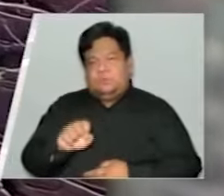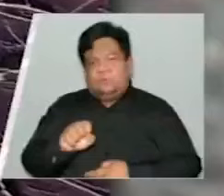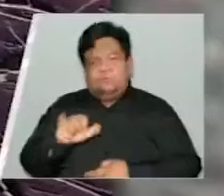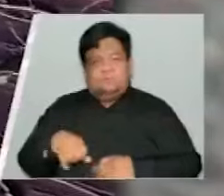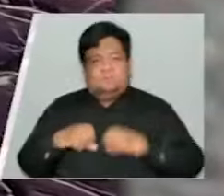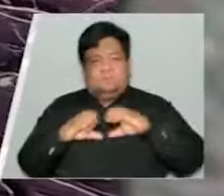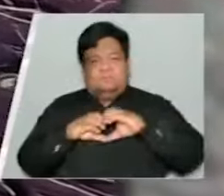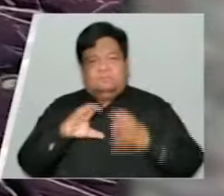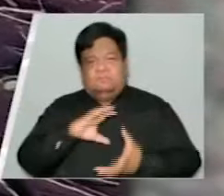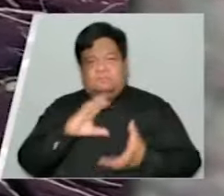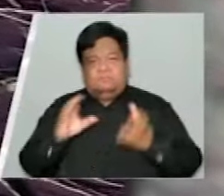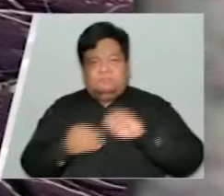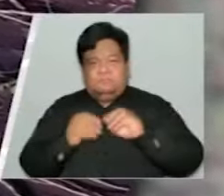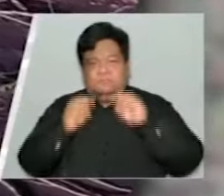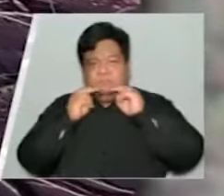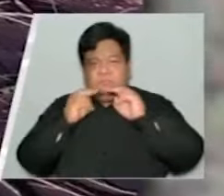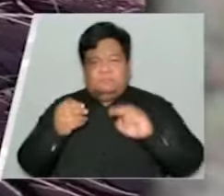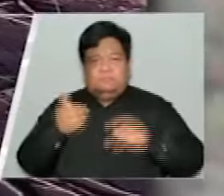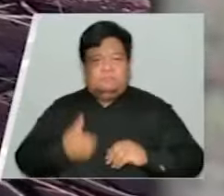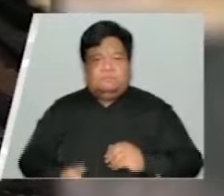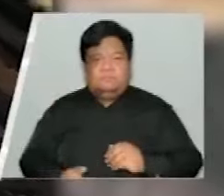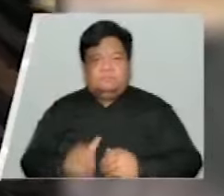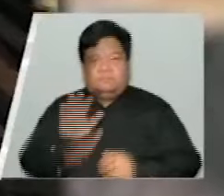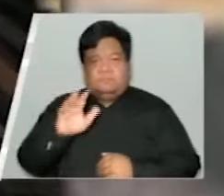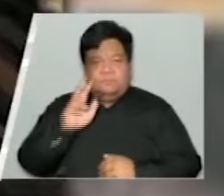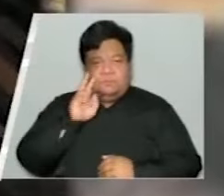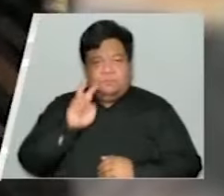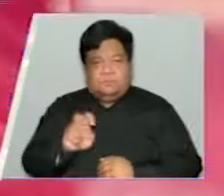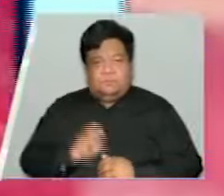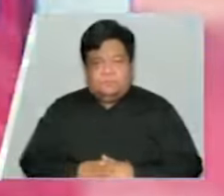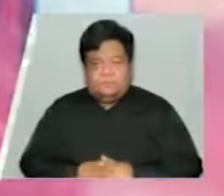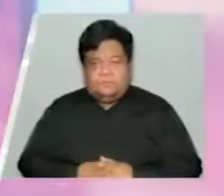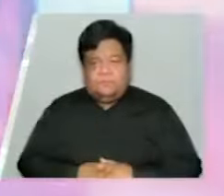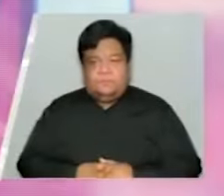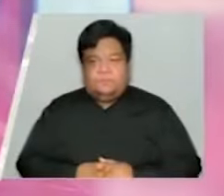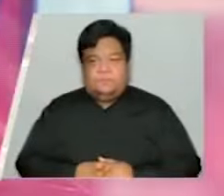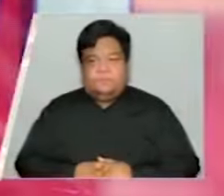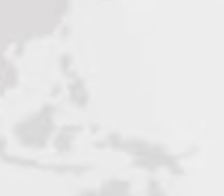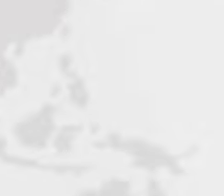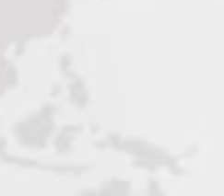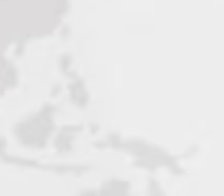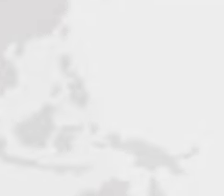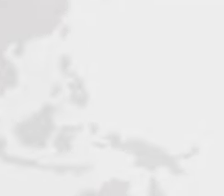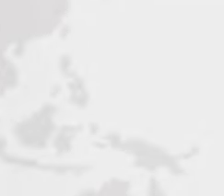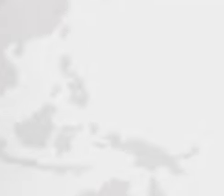si Jasmine Gabriel Galban ng GMA Regional TV, ang inyong saksi.